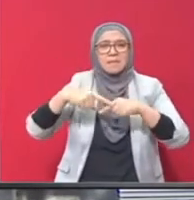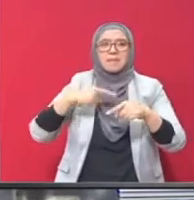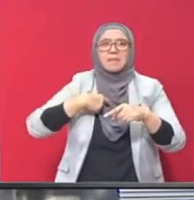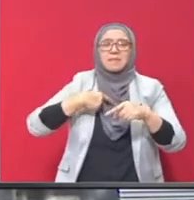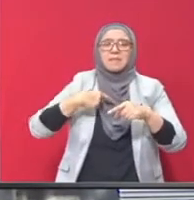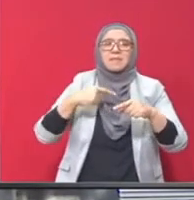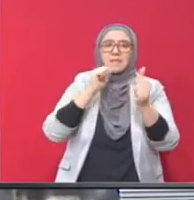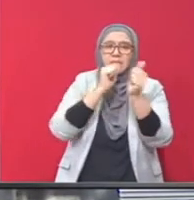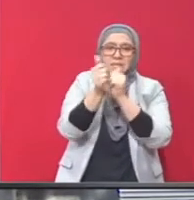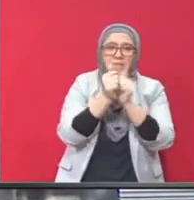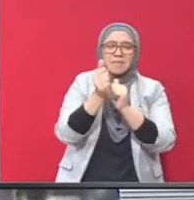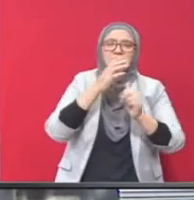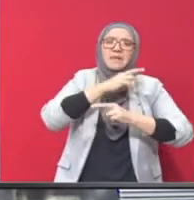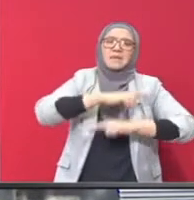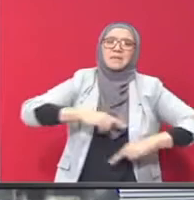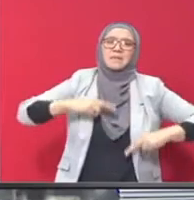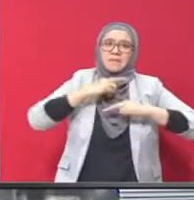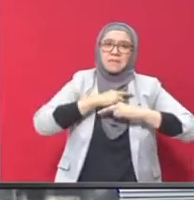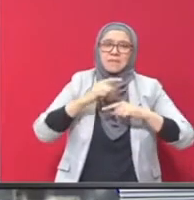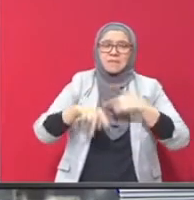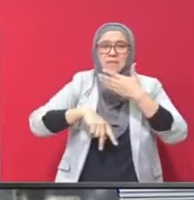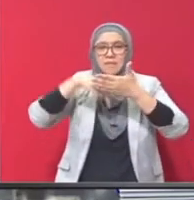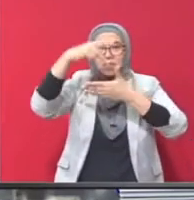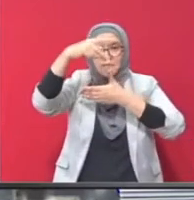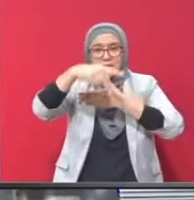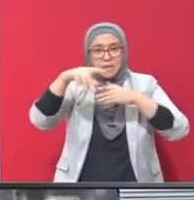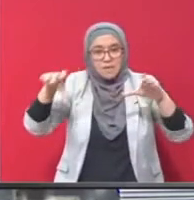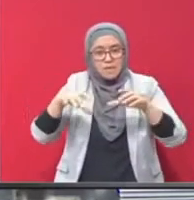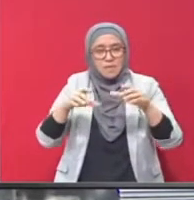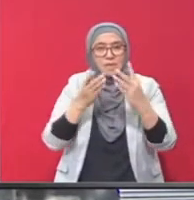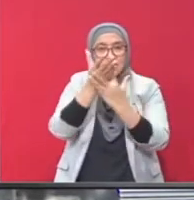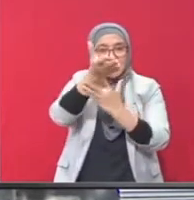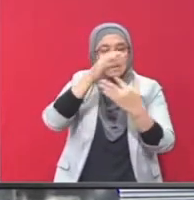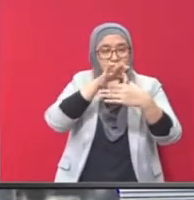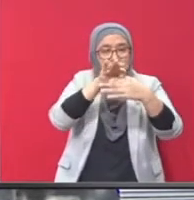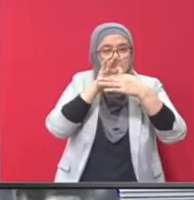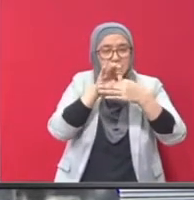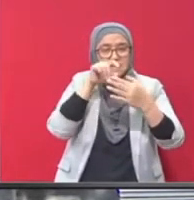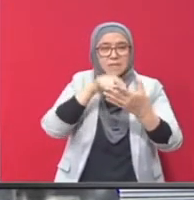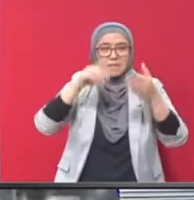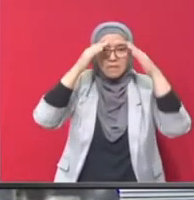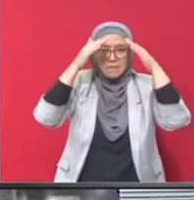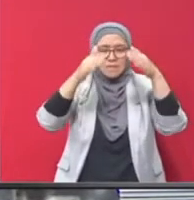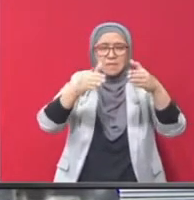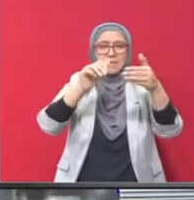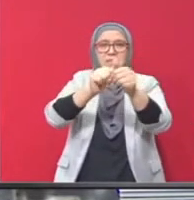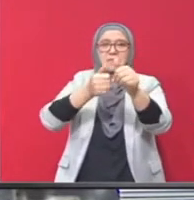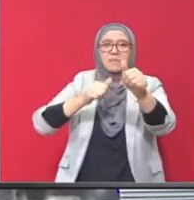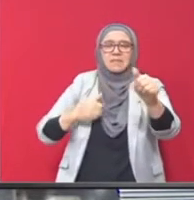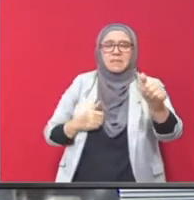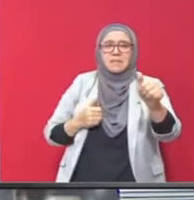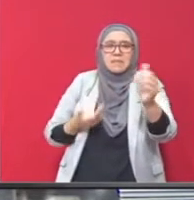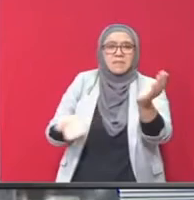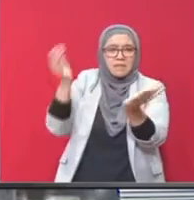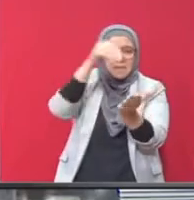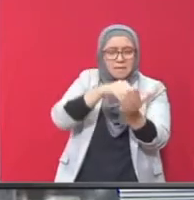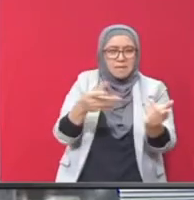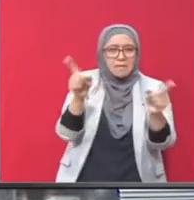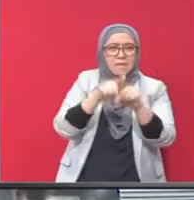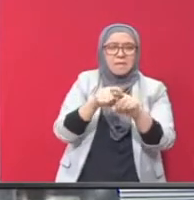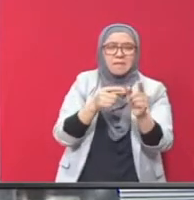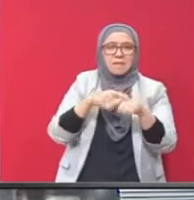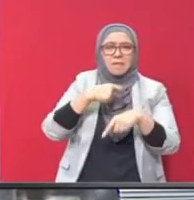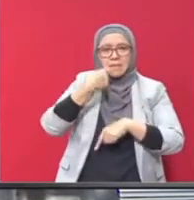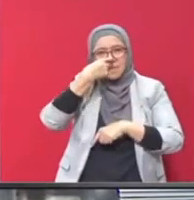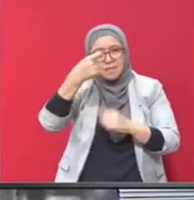program pemulihan yang dilaksanakan kolaborasi ini turut memberi fokus kepada pencegah rileks Nah itu